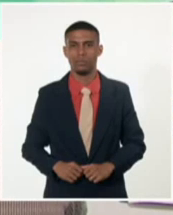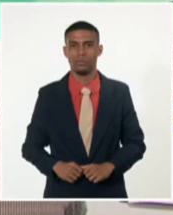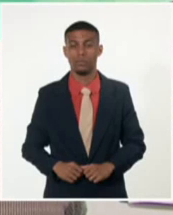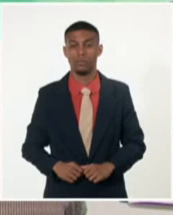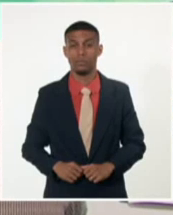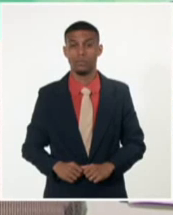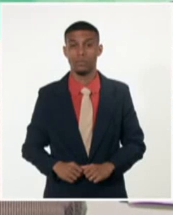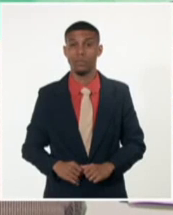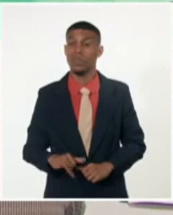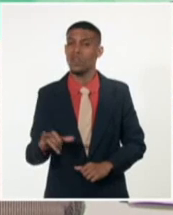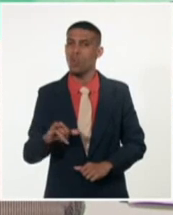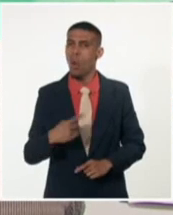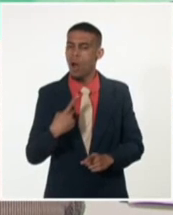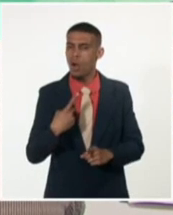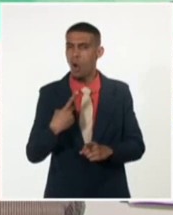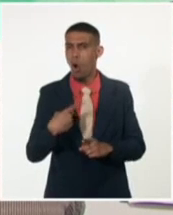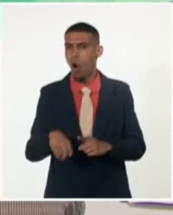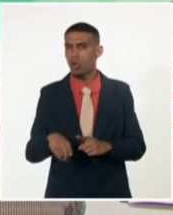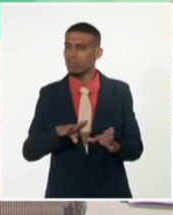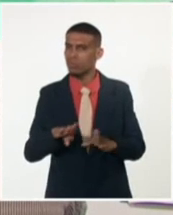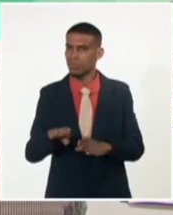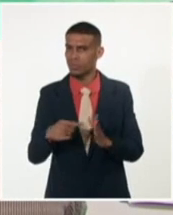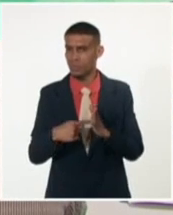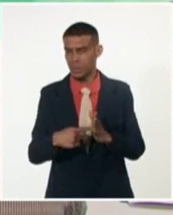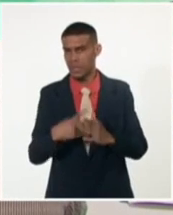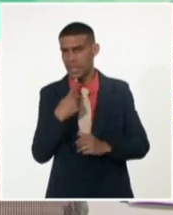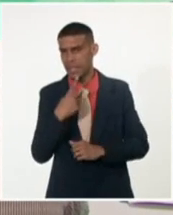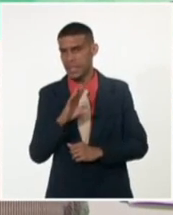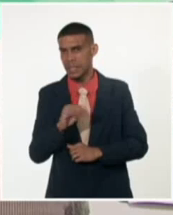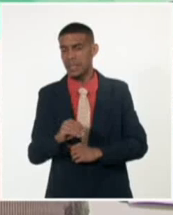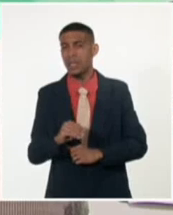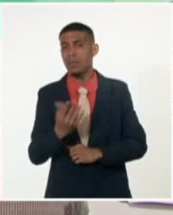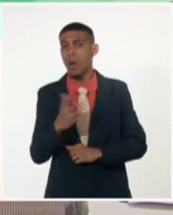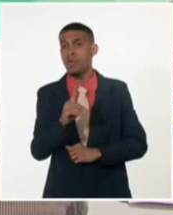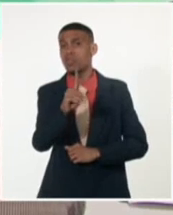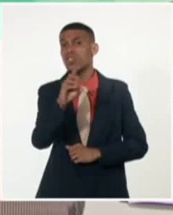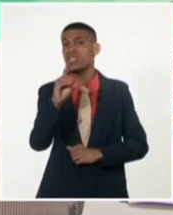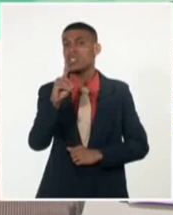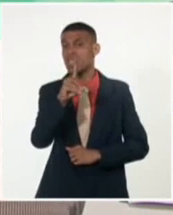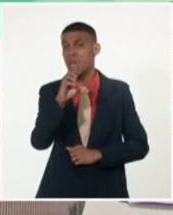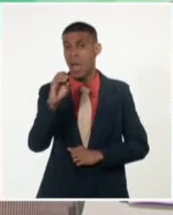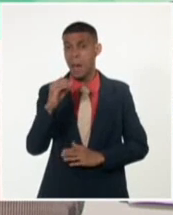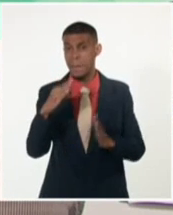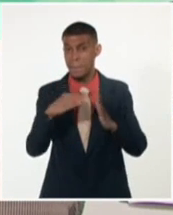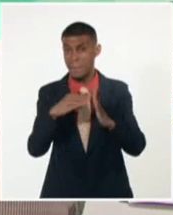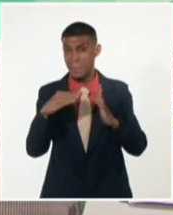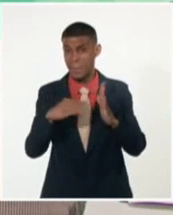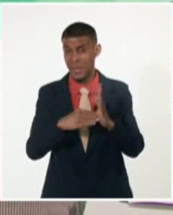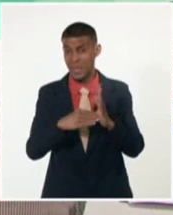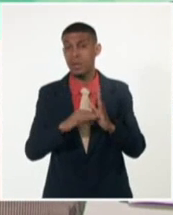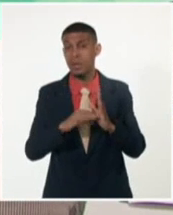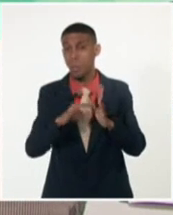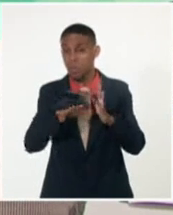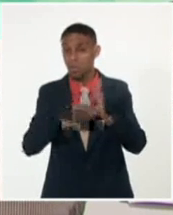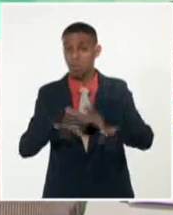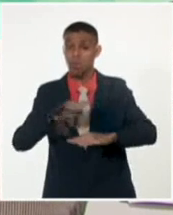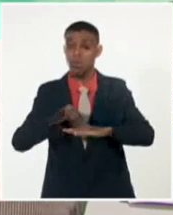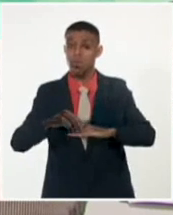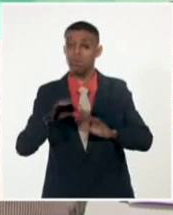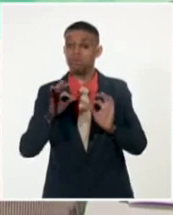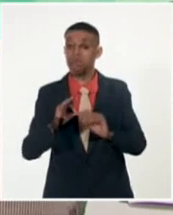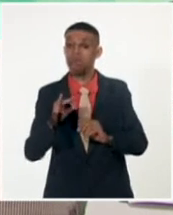profundamente decepcionante que la meta de movilizar 100.000 millones de dólares al año y hasta 2020 como financiación